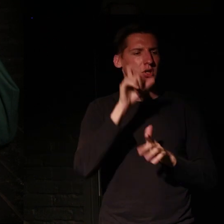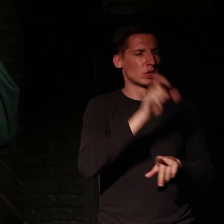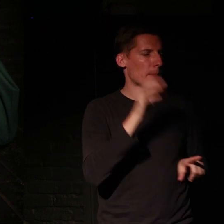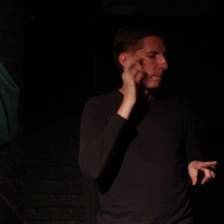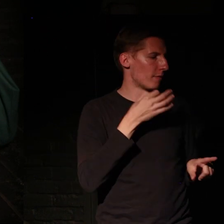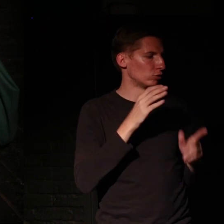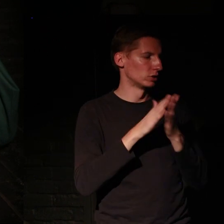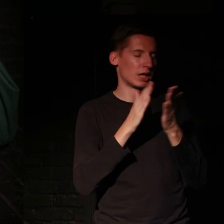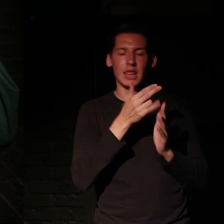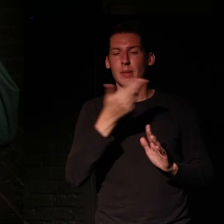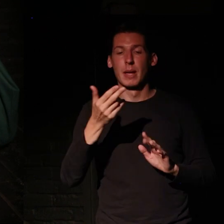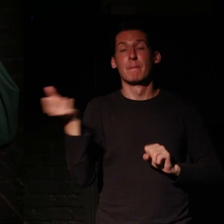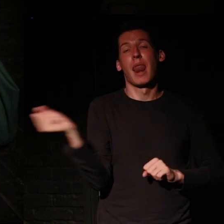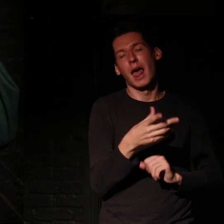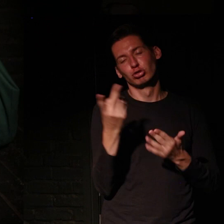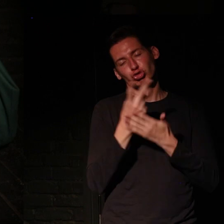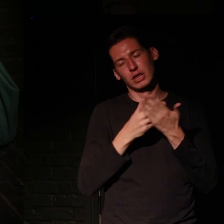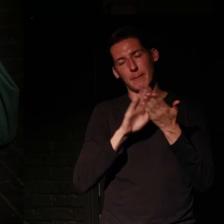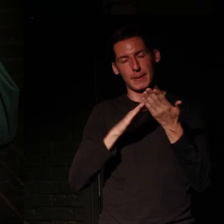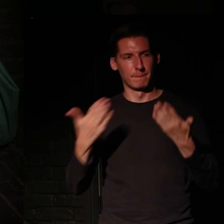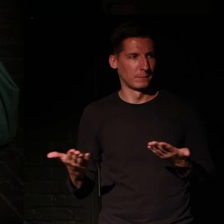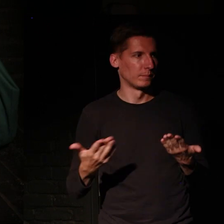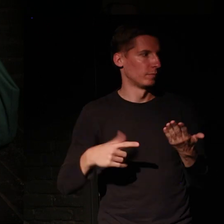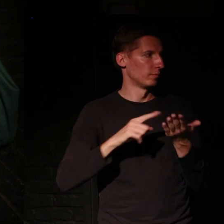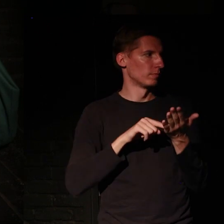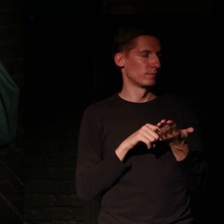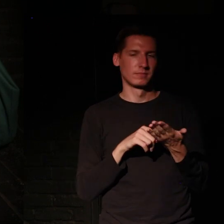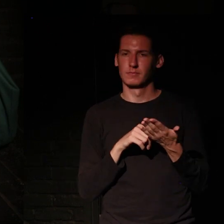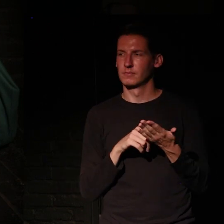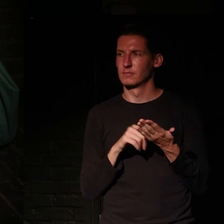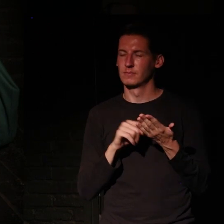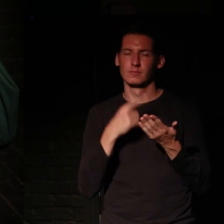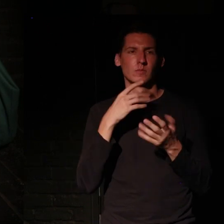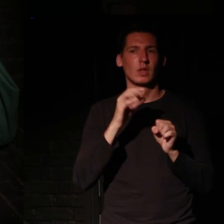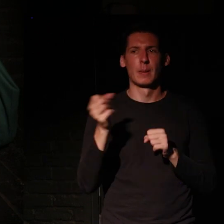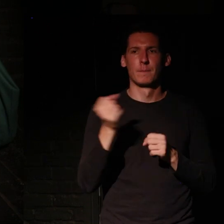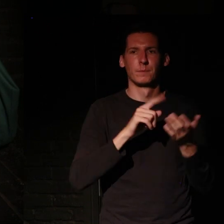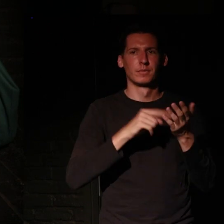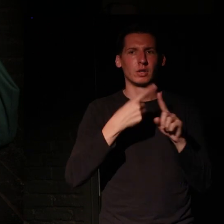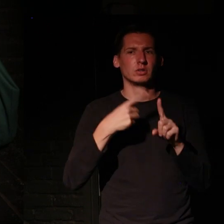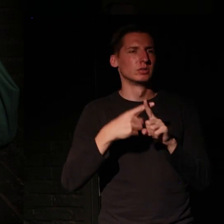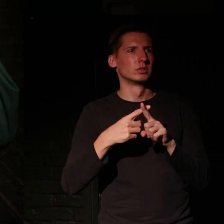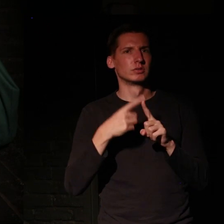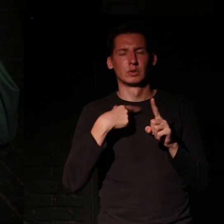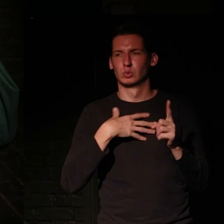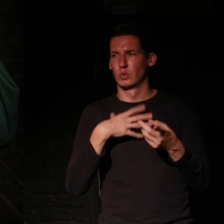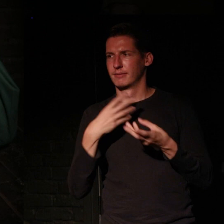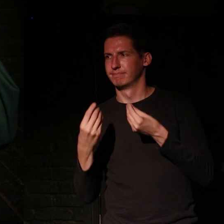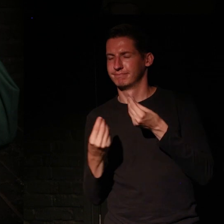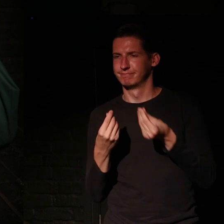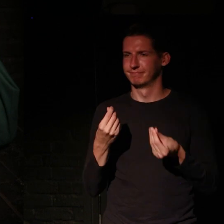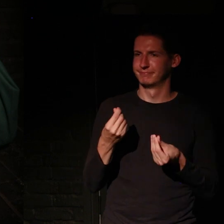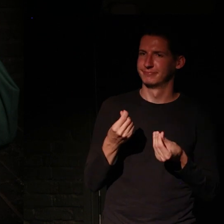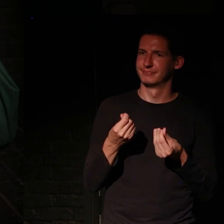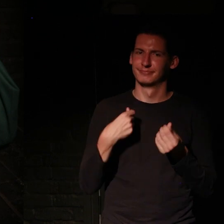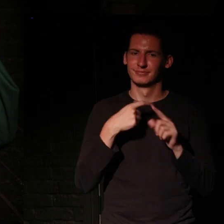lekturze Biblii na plaży. I ponieważ większość z Was pewnie zaraz w stronę plaży dzisiaj albo jutro się skieruje, to chciałam